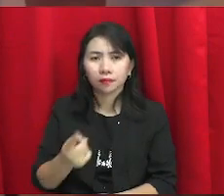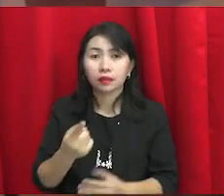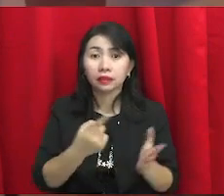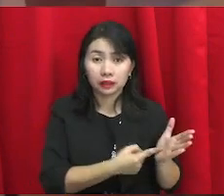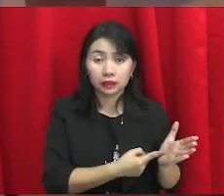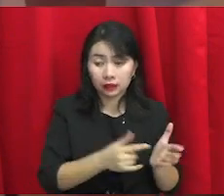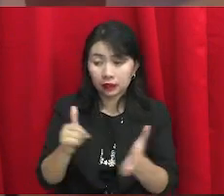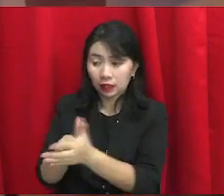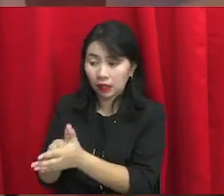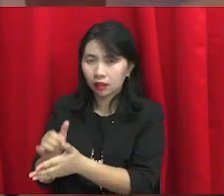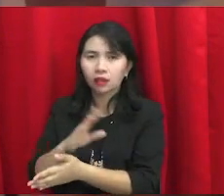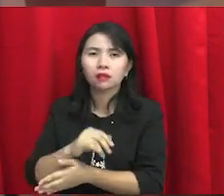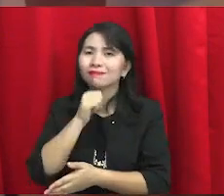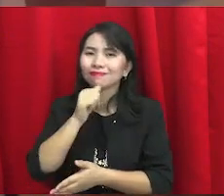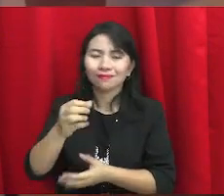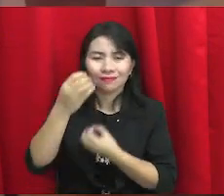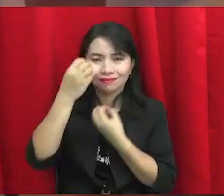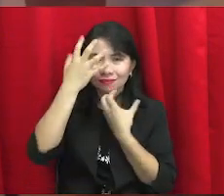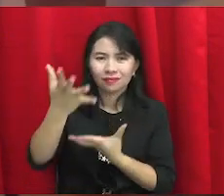niya susundin,